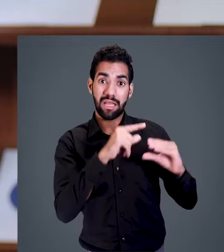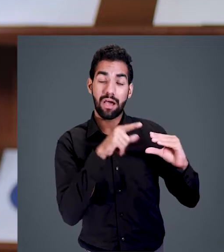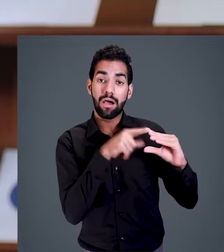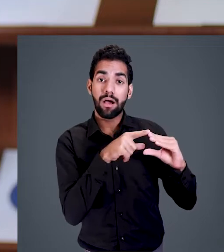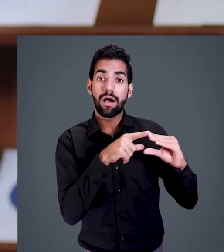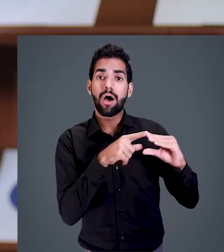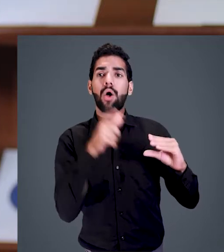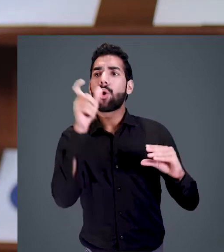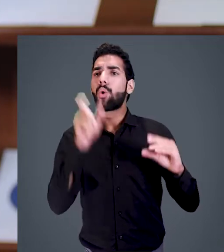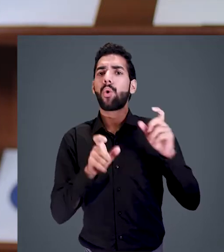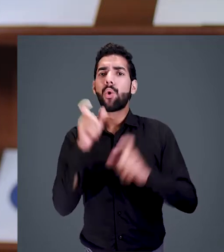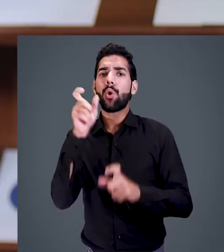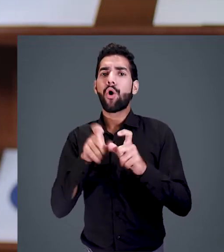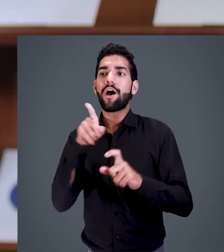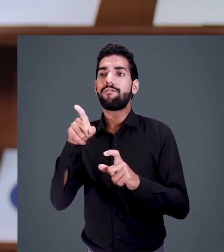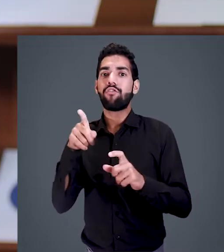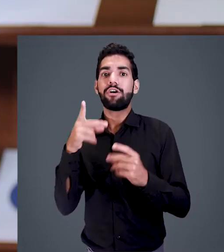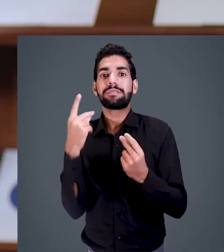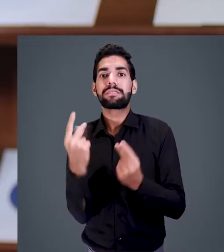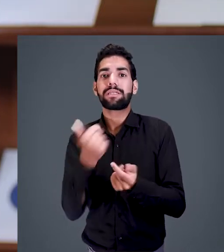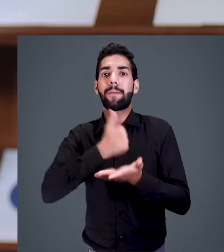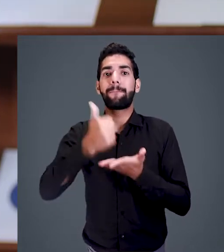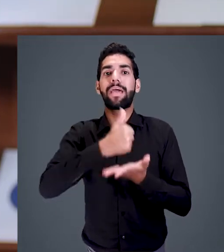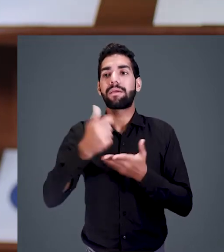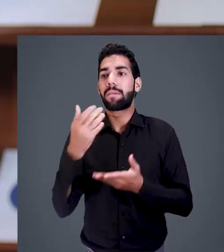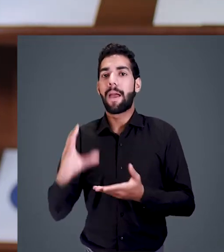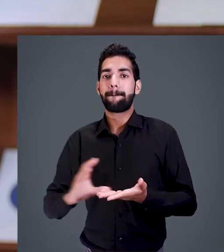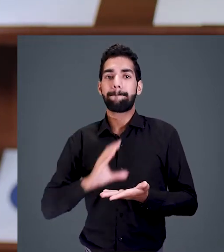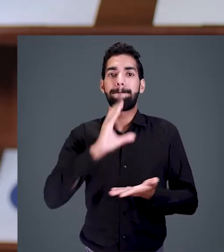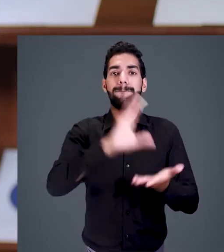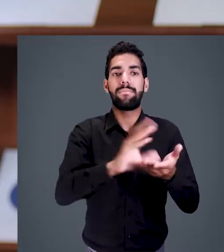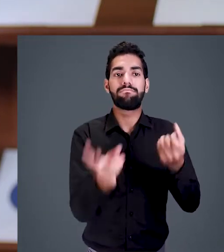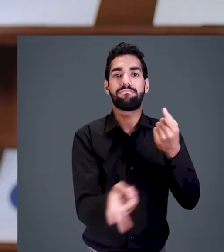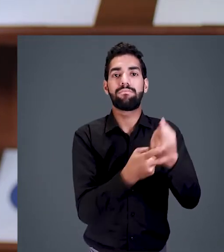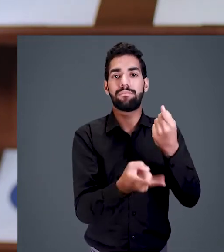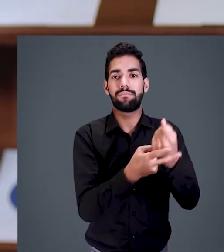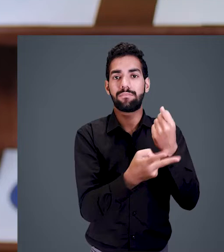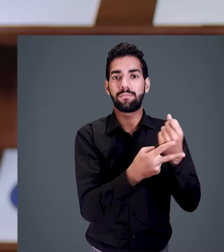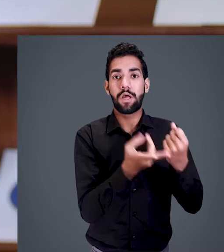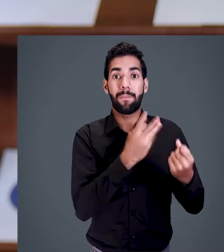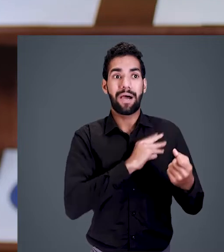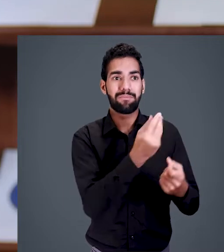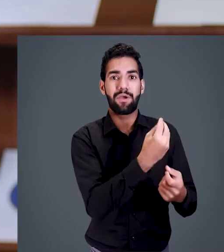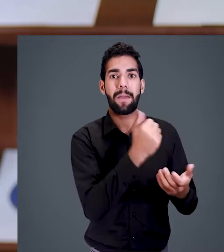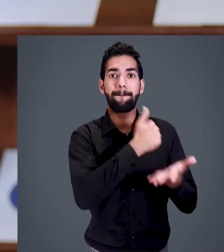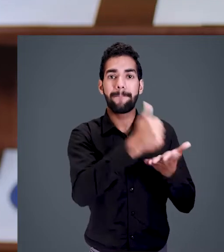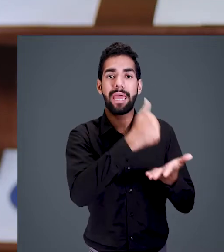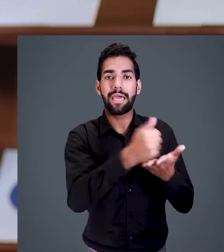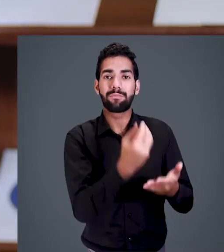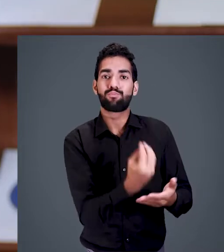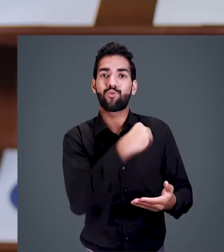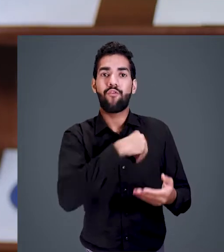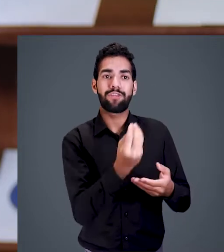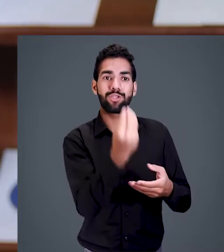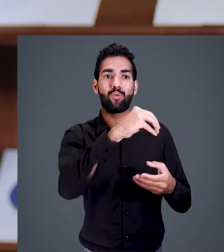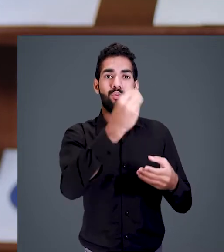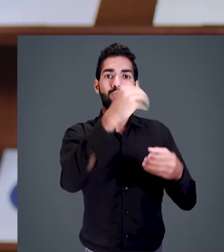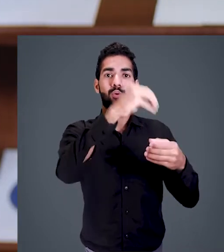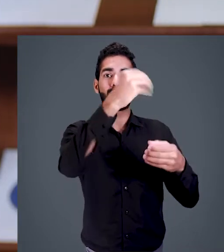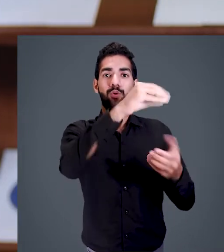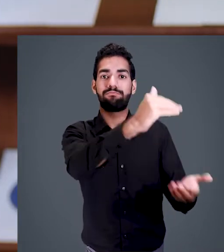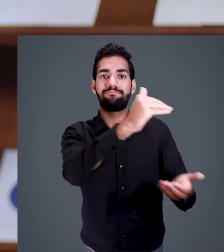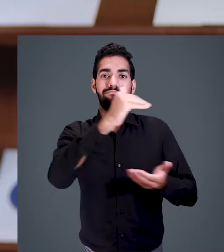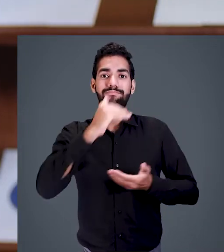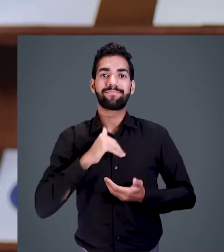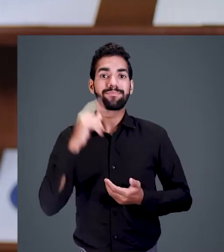کرتے ہیں تو لوگ کیا کرتے ہیں، لوگ اپنے پیسوں کو بینک میں رکھنے لگ پڑتے ہیں، یعنی آپ کی سیونگ بڑھنے لگ پڑتی ہے، اور جب سیونگ